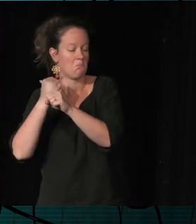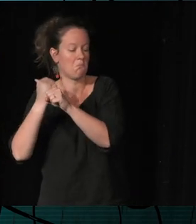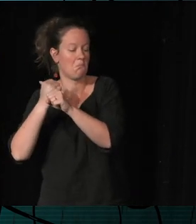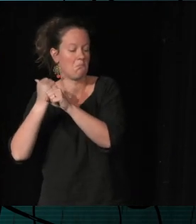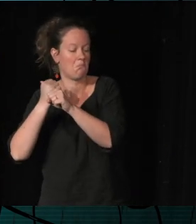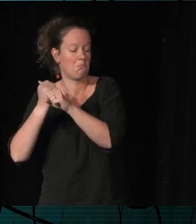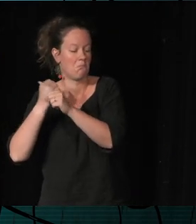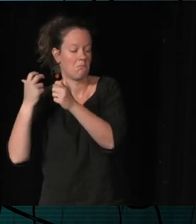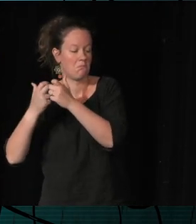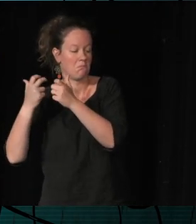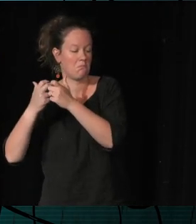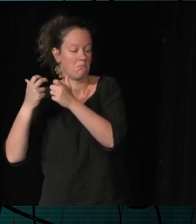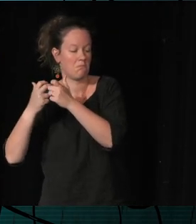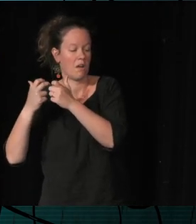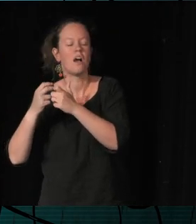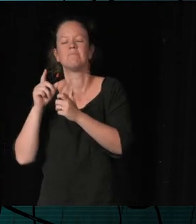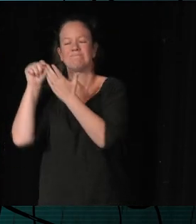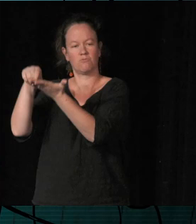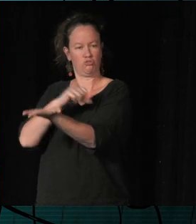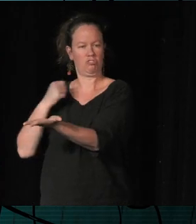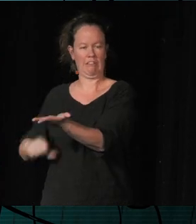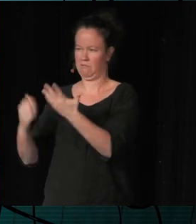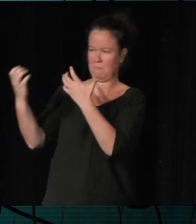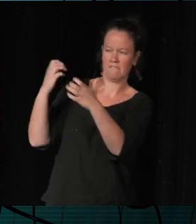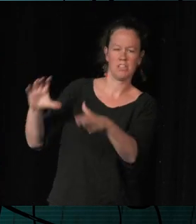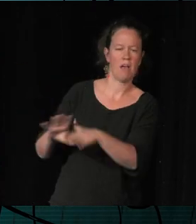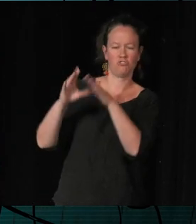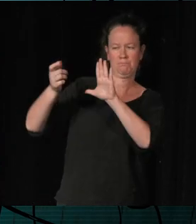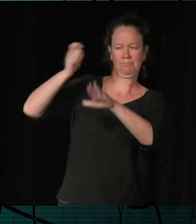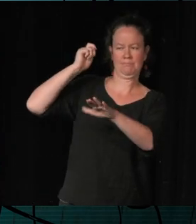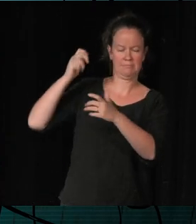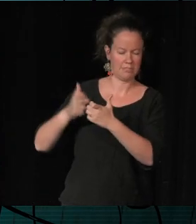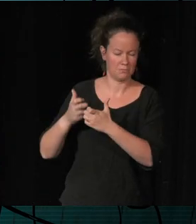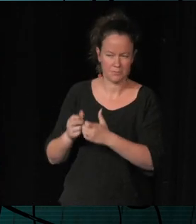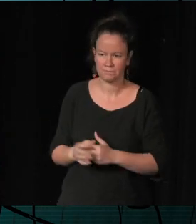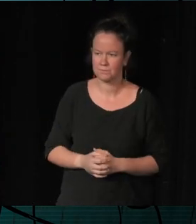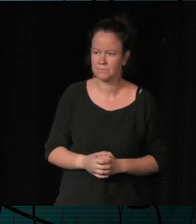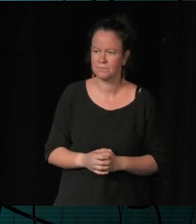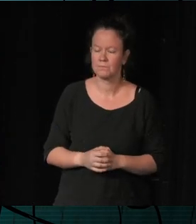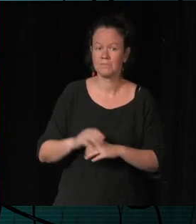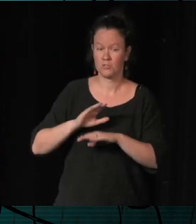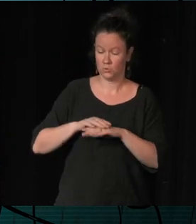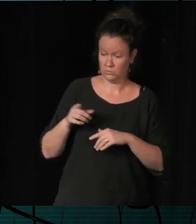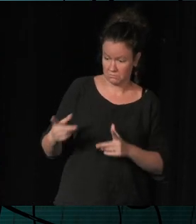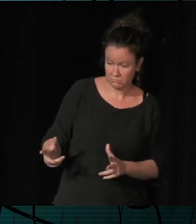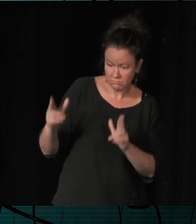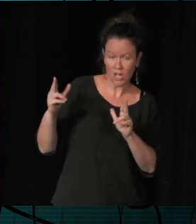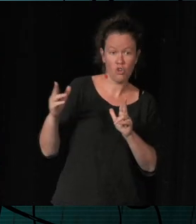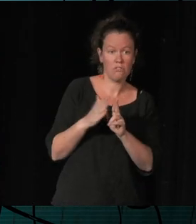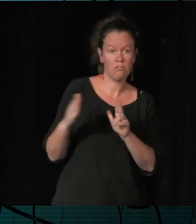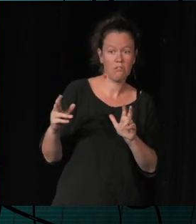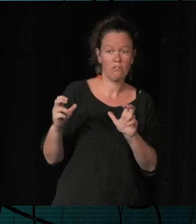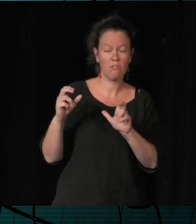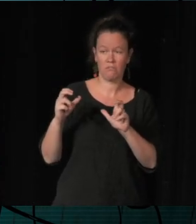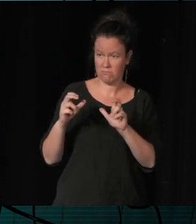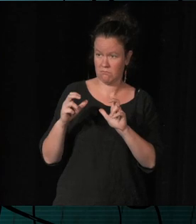aussi un élément comme ça assez saillant. Et du coup, cette histoire taïwanaise, on la connaît beaucoup moins. Donc